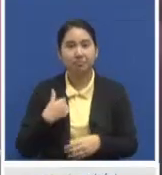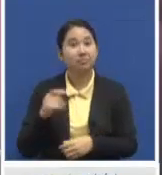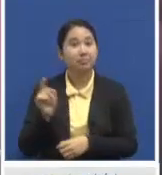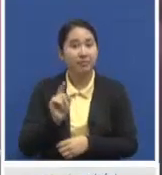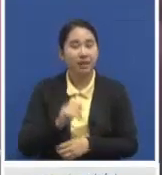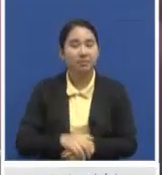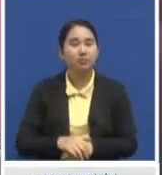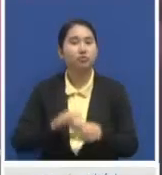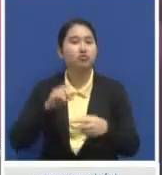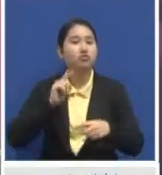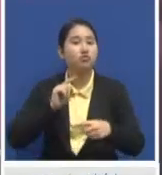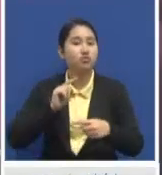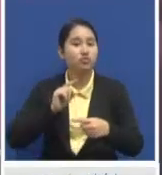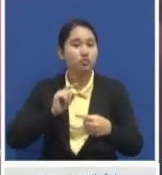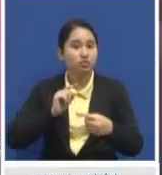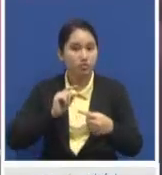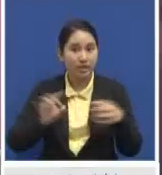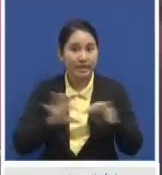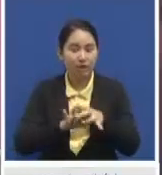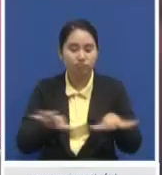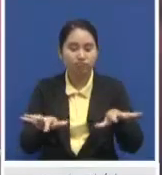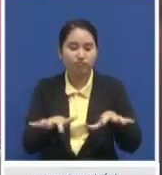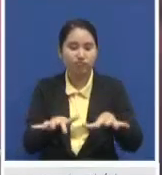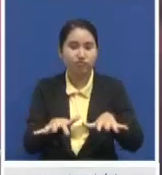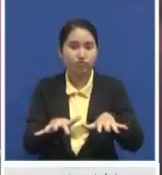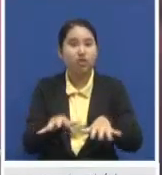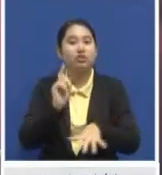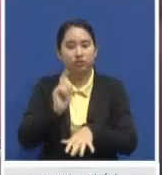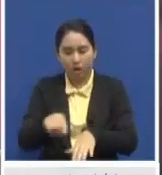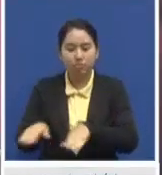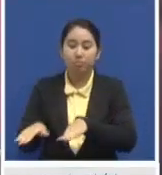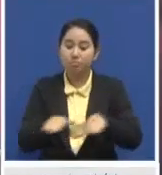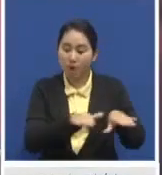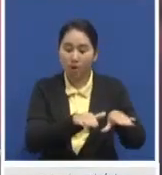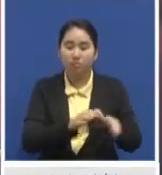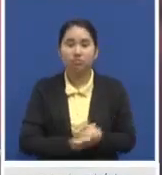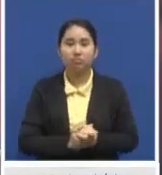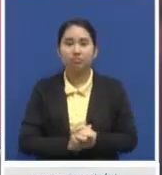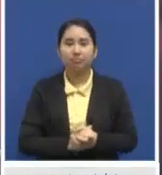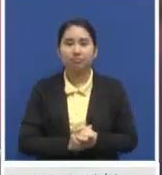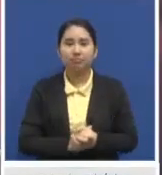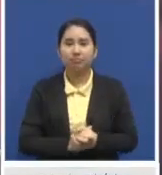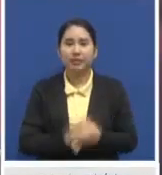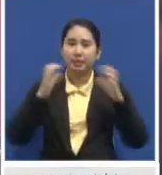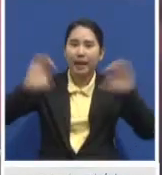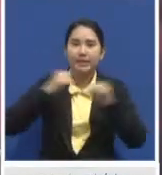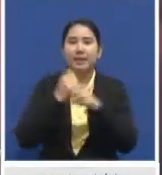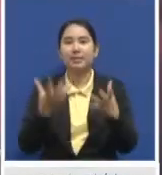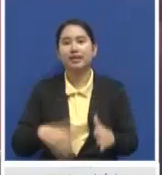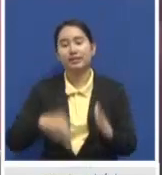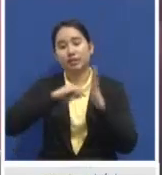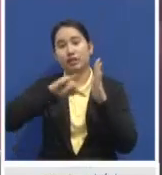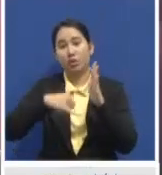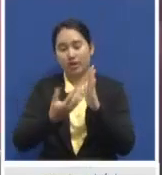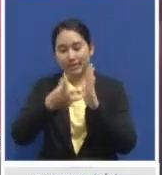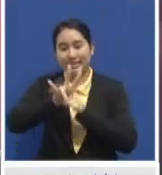อาจจะเกิดขึ้นอีกเช่นภัยของเรื่องของแผ่นดินไหวก็ต้องเตรียมถามว่าเตรียมอย่างไรเรามีจังหวัดทั้งหมด76ไม่นับกรุงเท